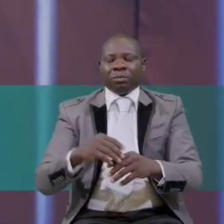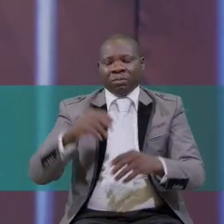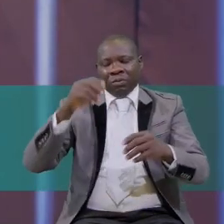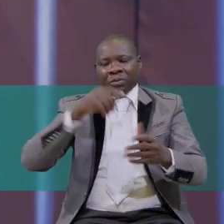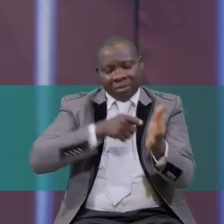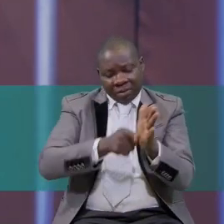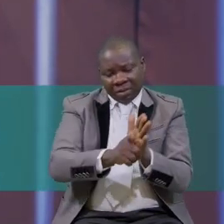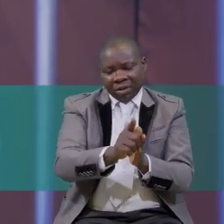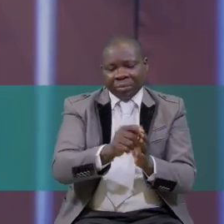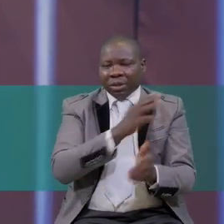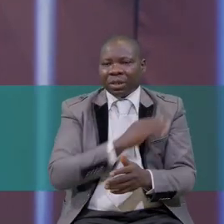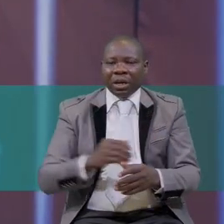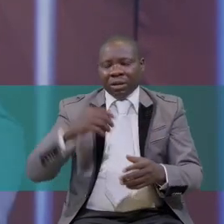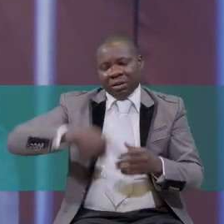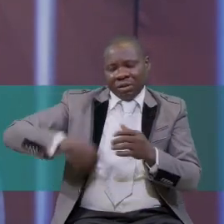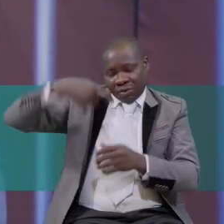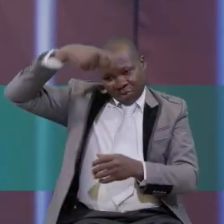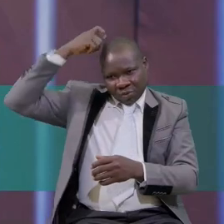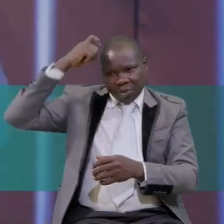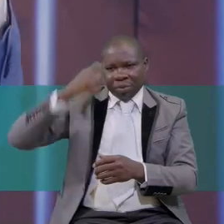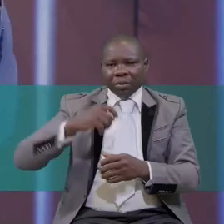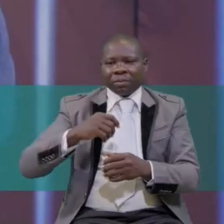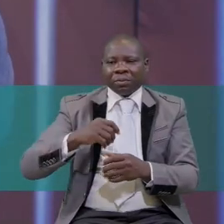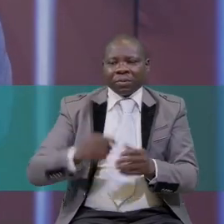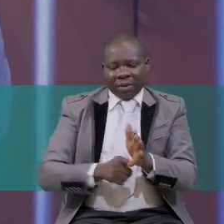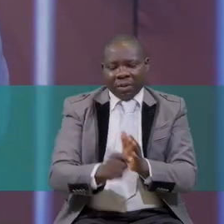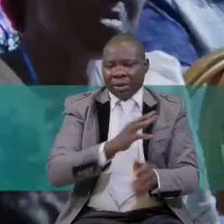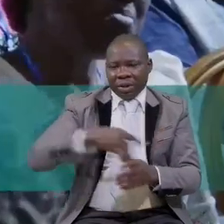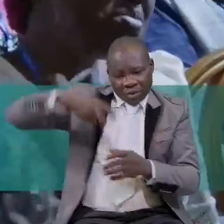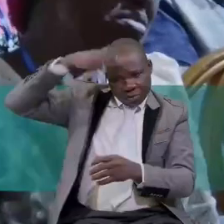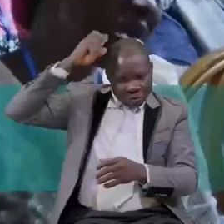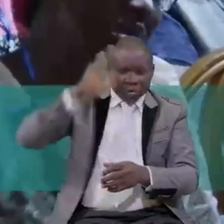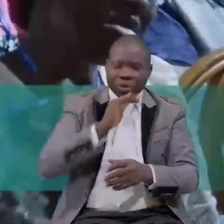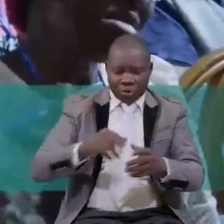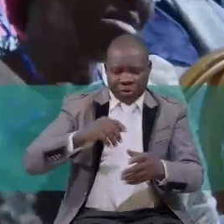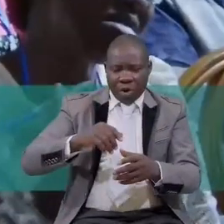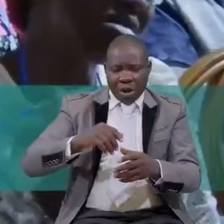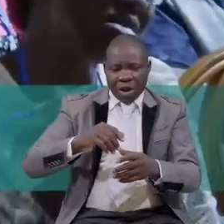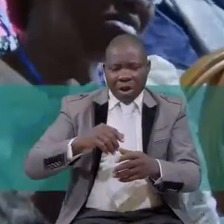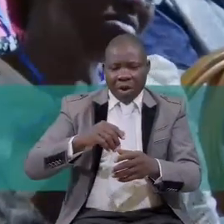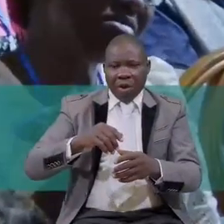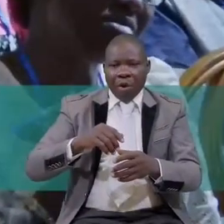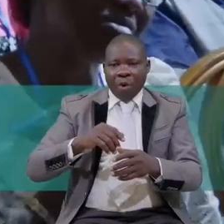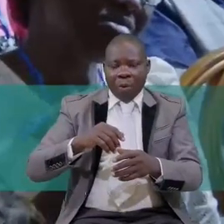serpents et les scorpions. Les serpents et les scorpions ne vont plus marcher dans mon corps.